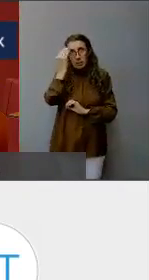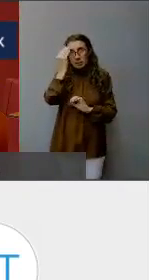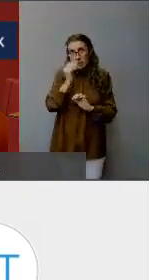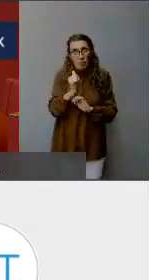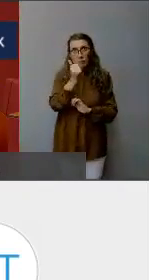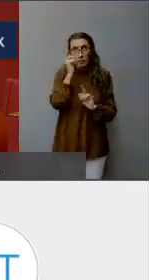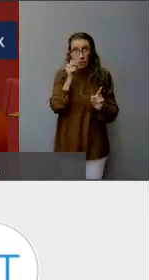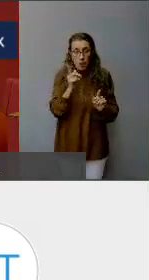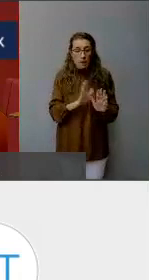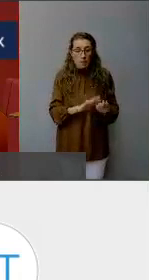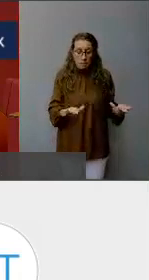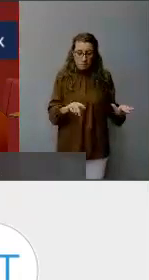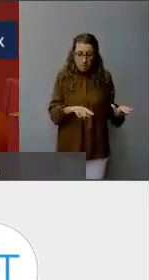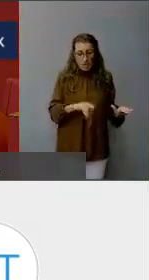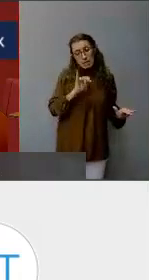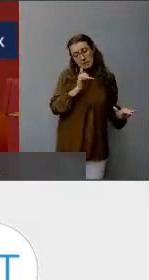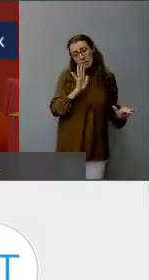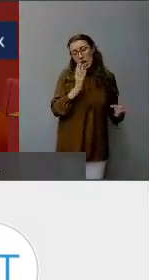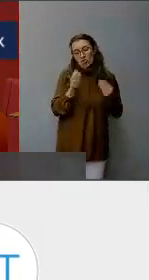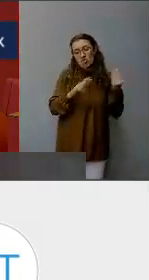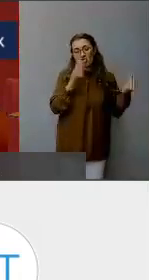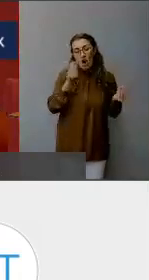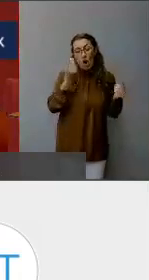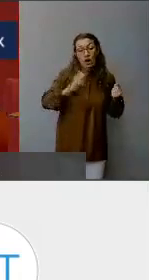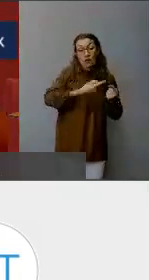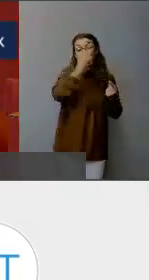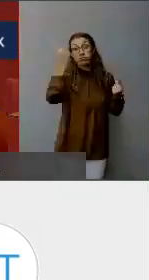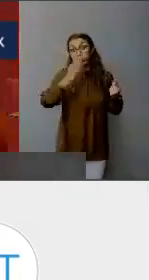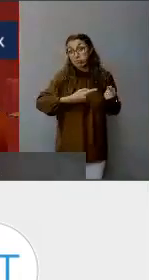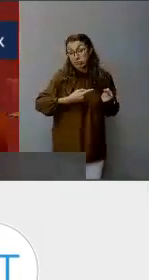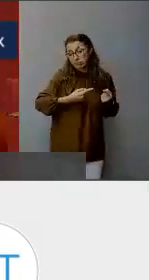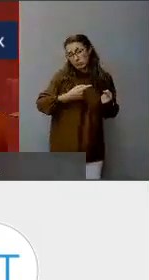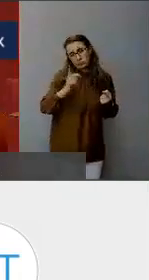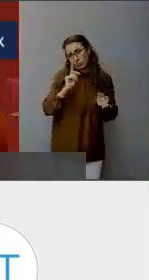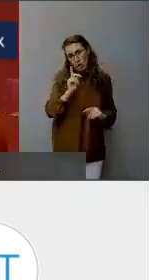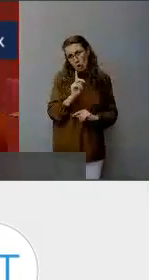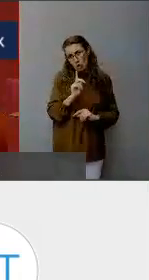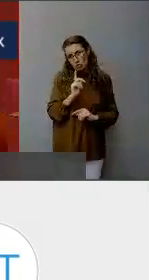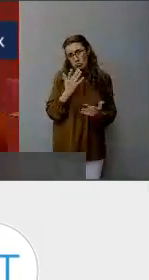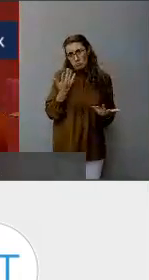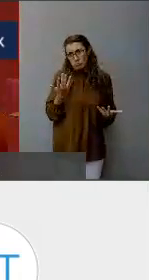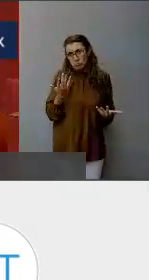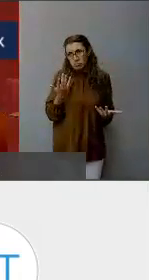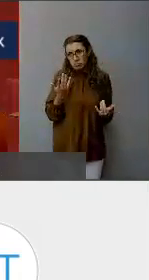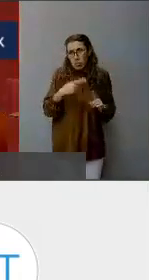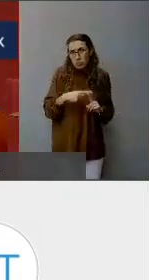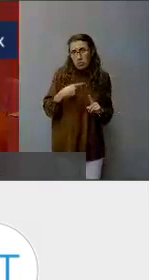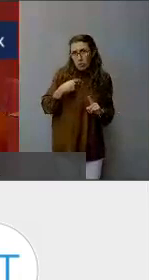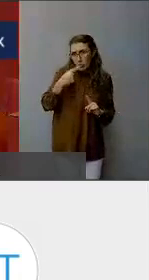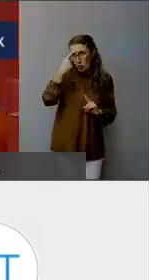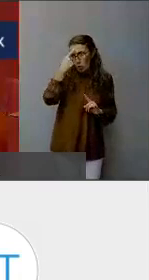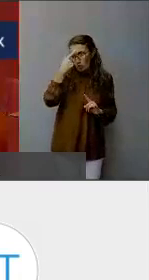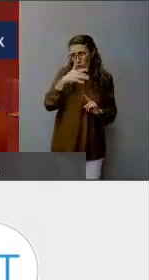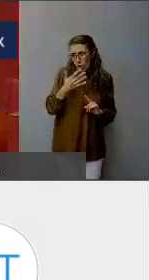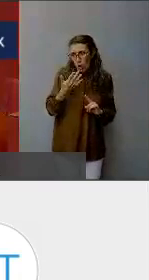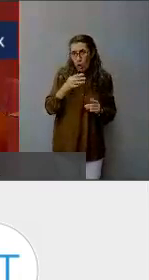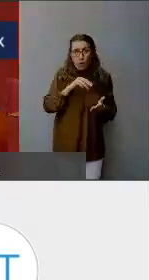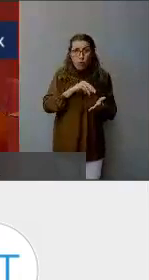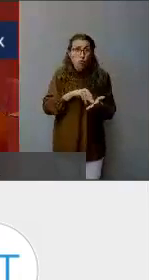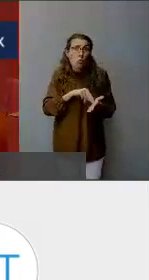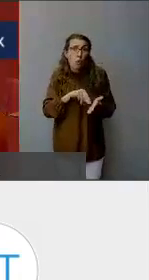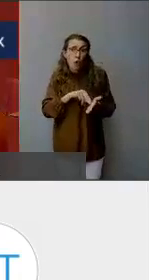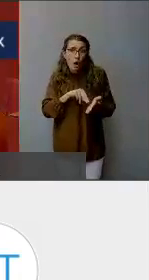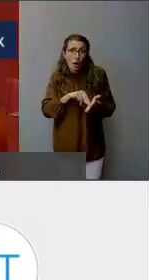per tutta la giornata ininterrottamente e non mi risulta tra l'altro che vadano a scuola e entrino ed è